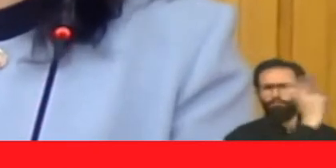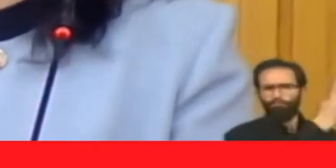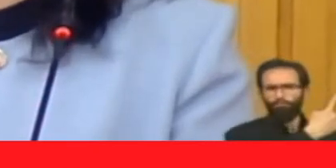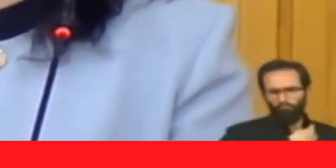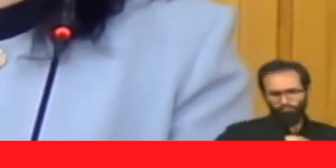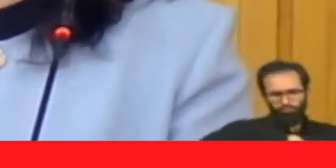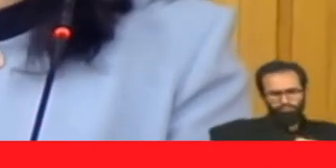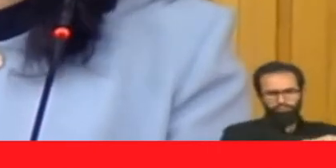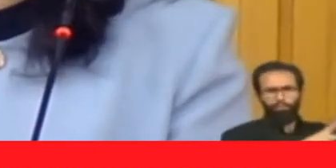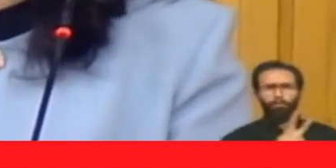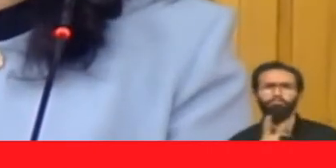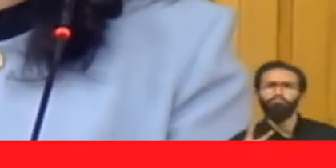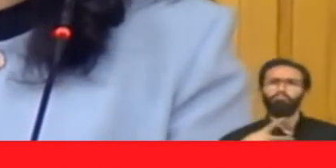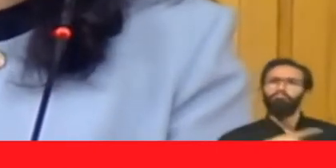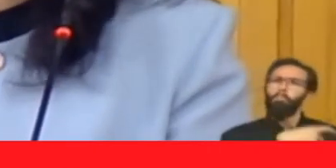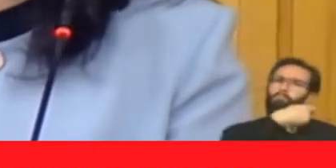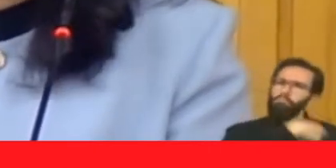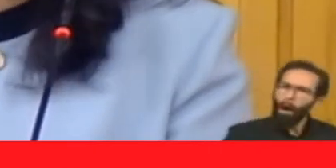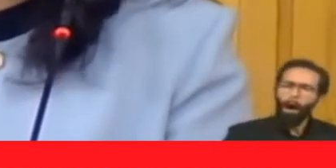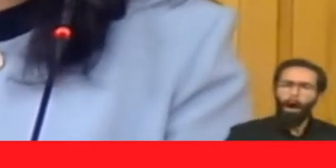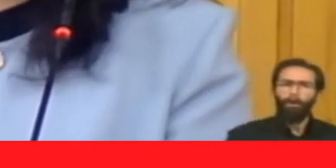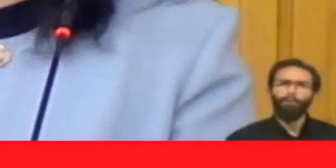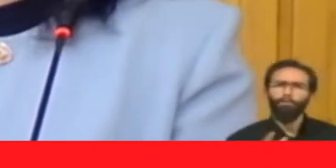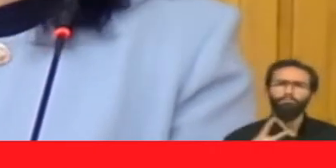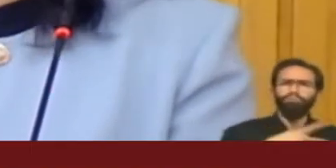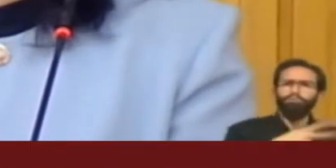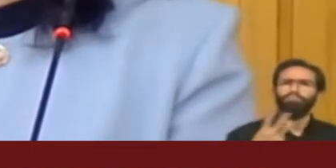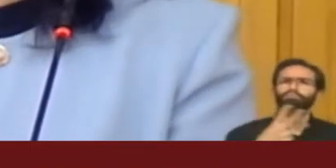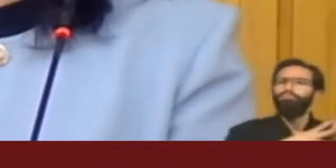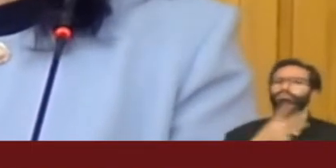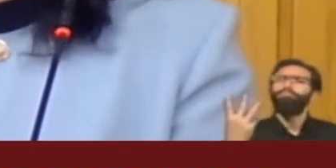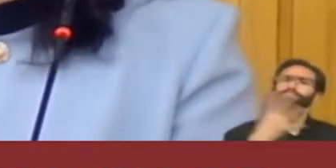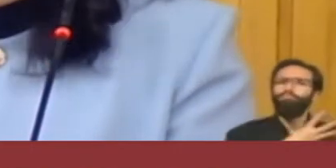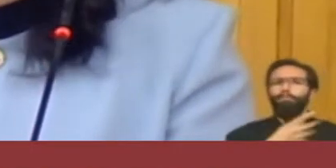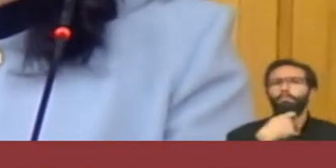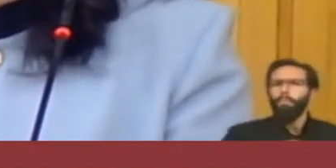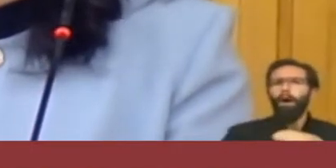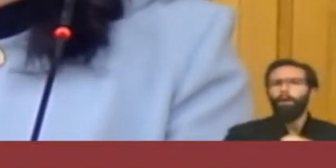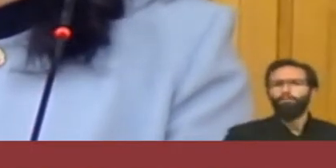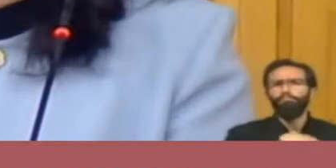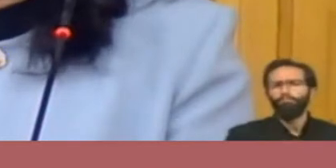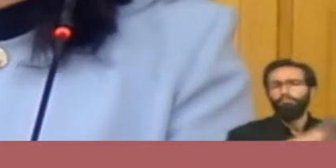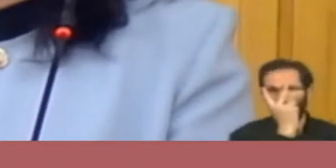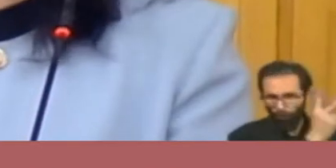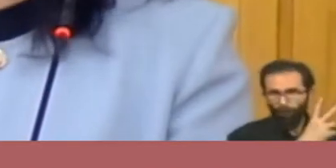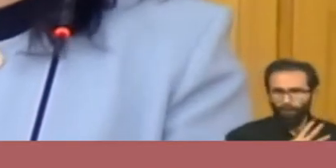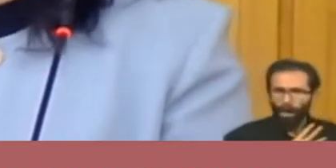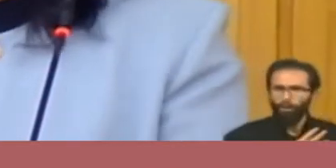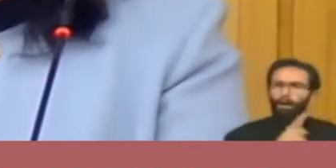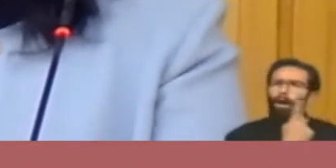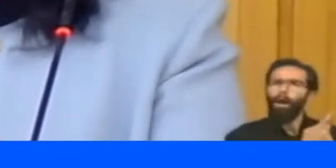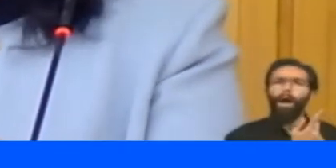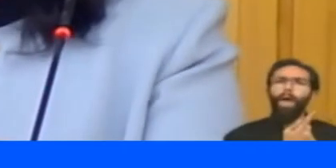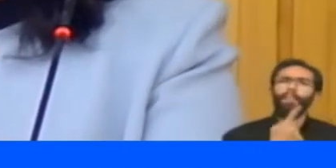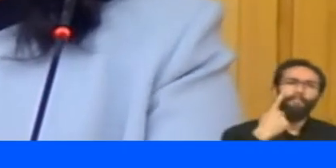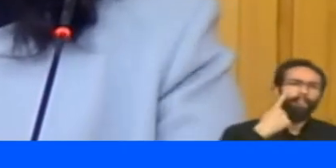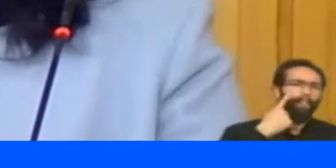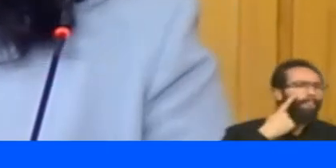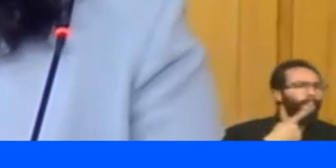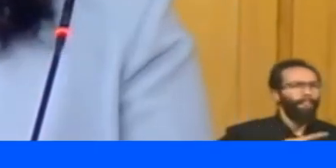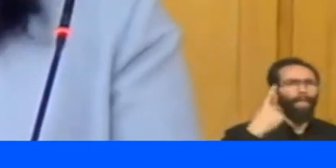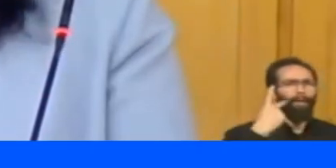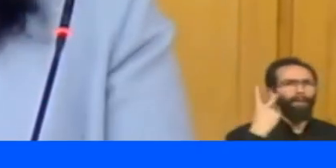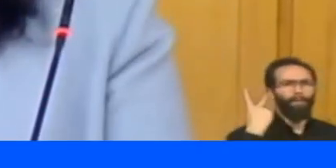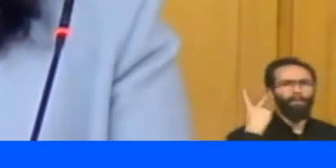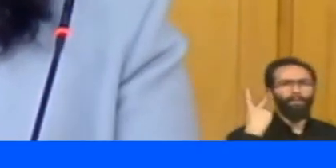saray bürokratlarınız için vardır, bunu da biliyoruz. Kamu garantili ihaleler verdiğiniz,